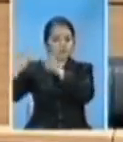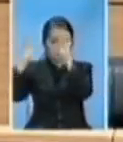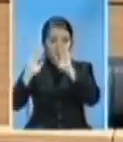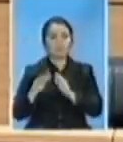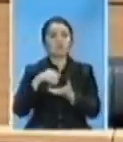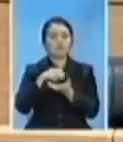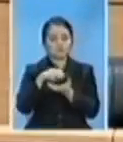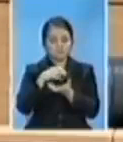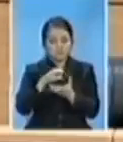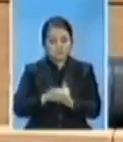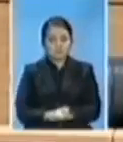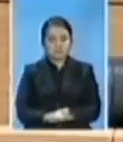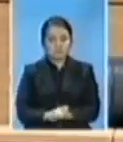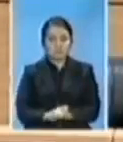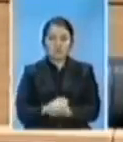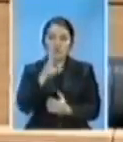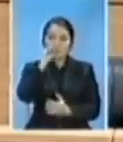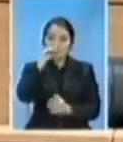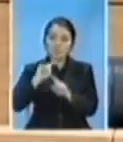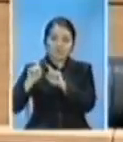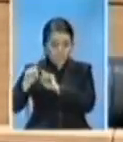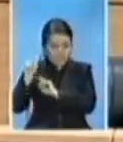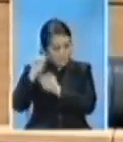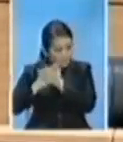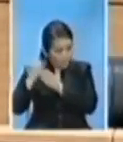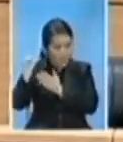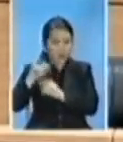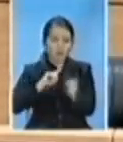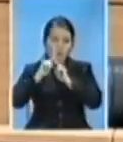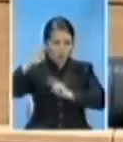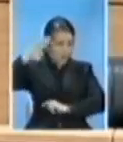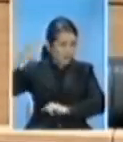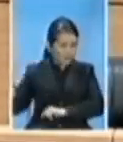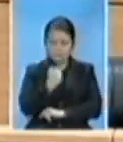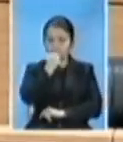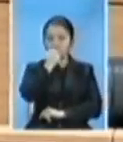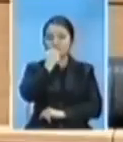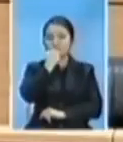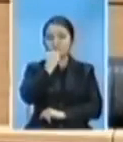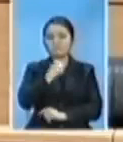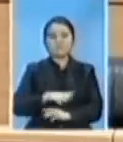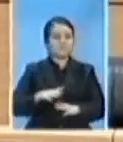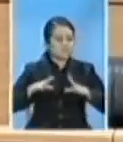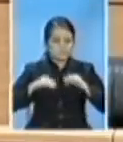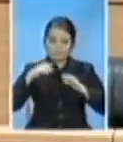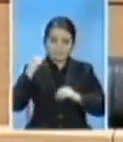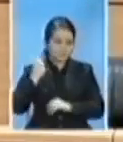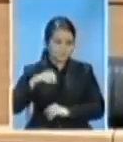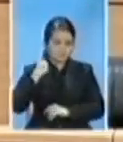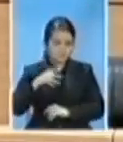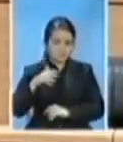องครับพูดเรื่องอื่นได้ฮะเรียบร้อยดีแต่ถ้าพูดเรื่องเผด็จการทหารแล้วคงยอมไม่ได้นะฮะ